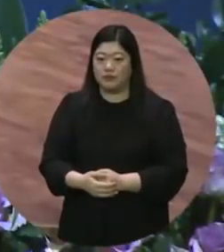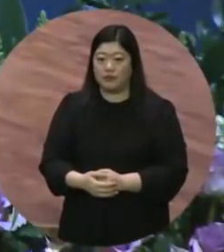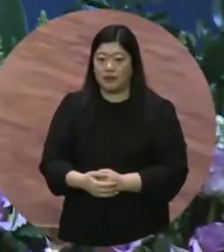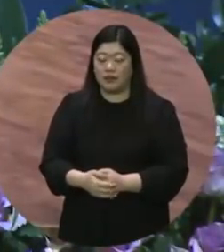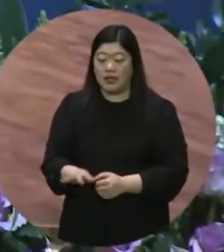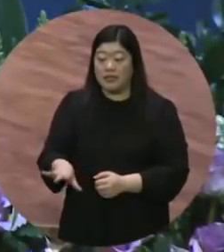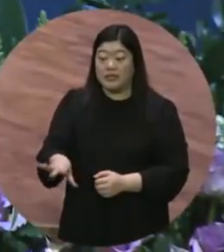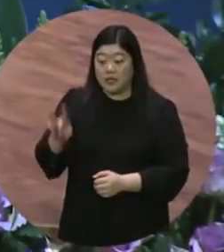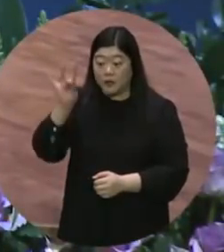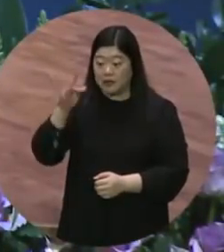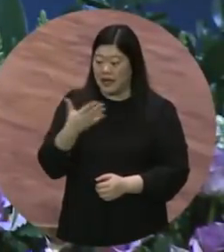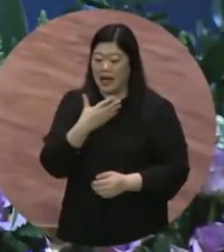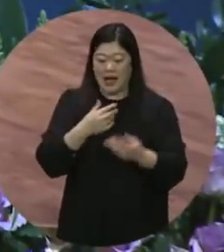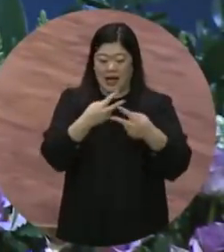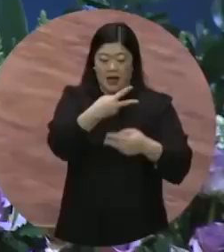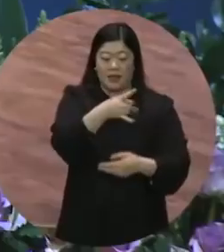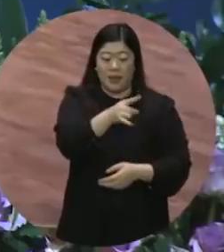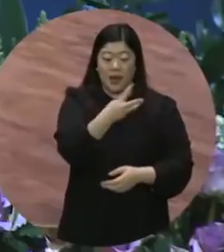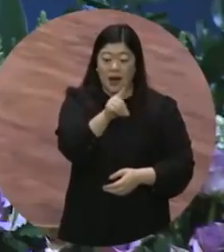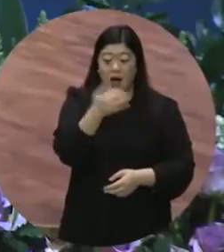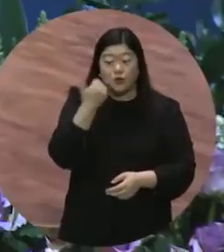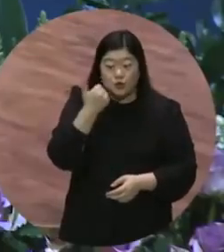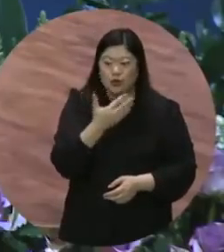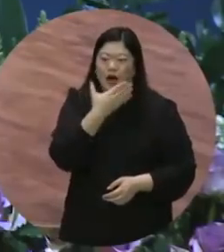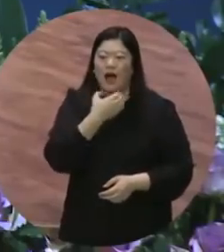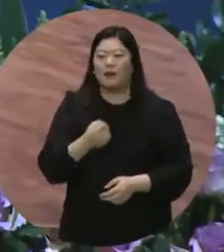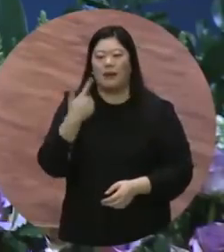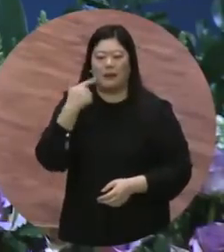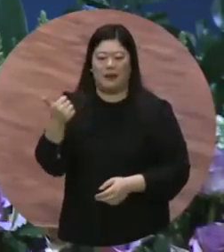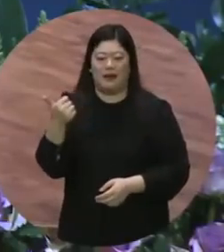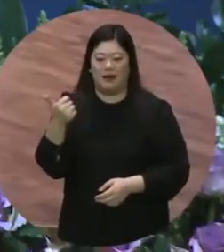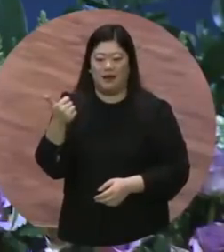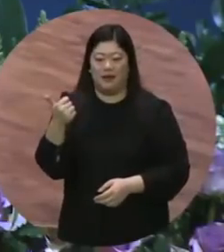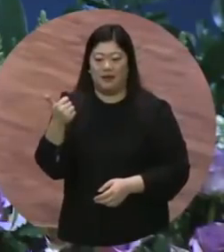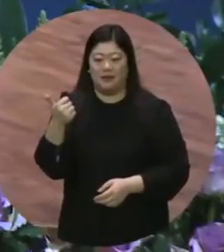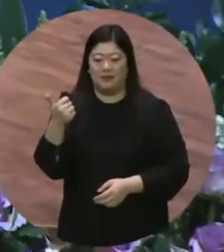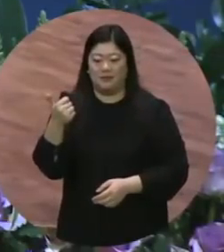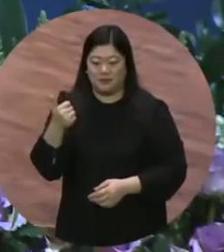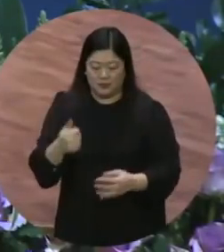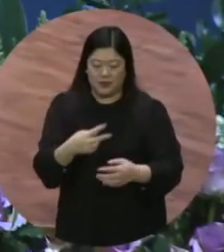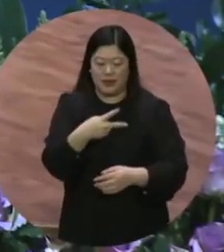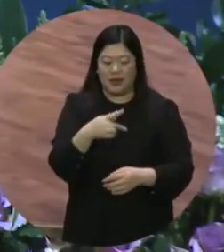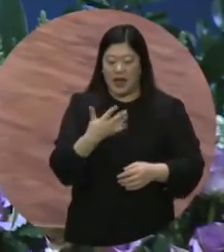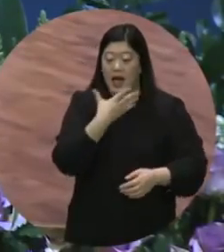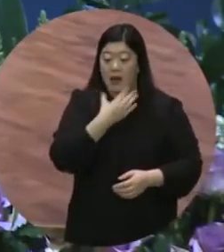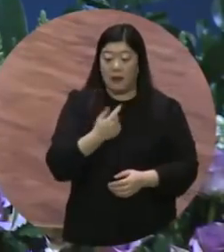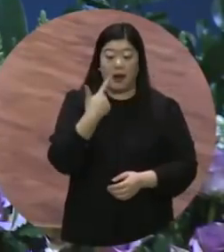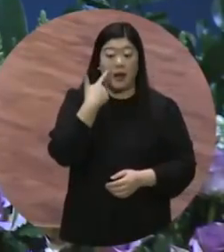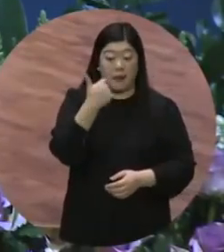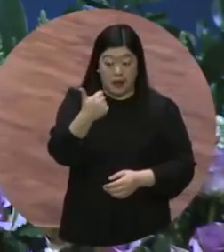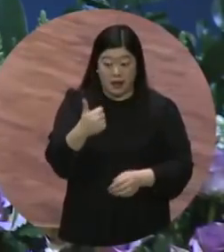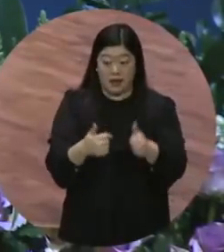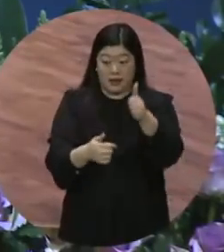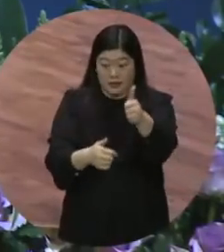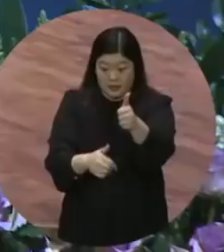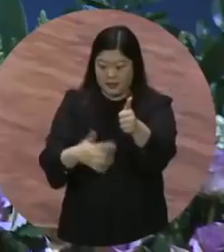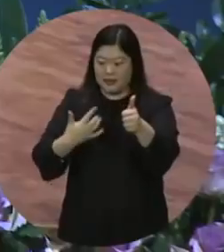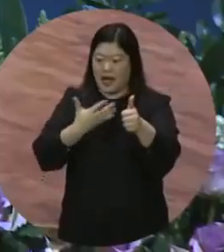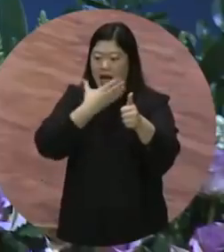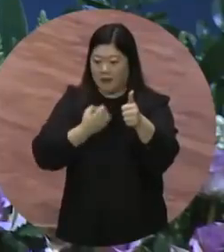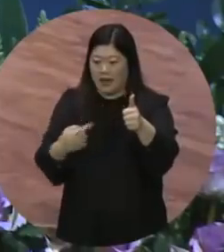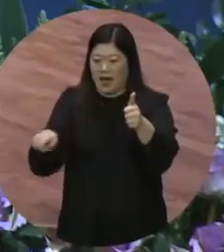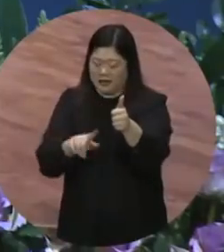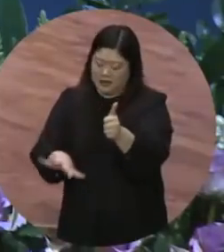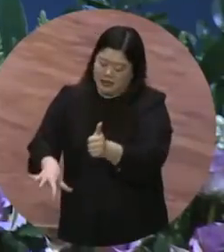아브라함의 아버지 데라입니다. 왜? 11장 31절에 보니까 주체가 누구냐면 데라가 갈대아 우르에서